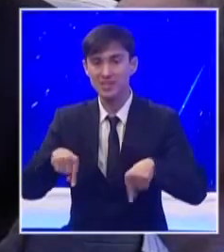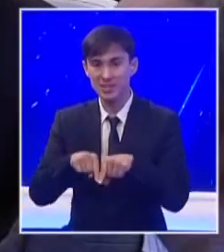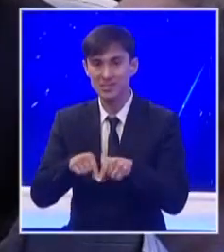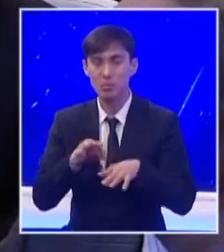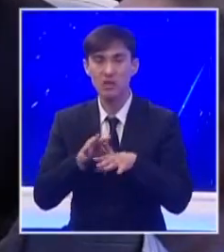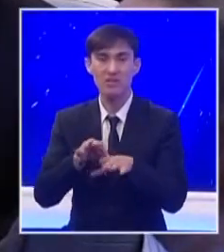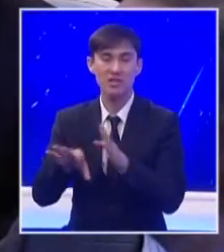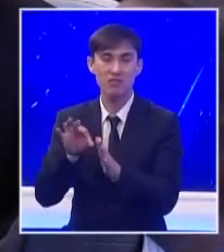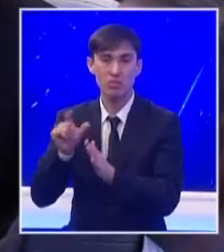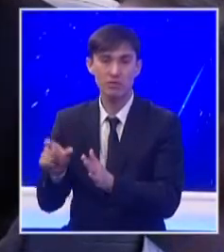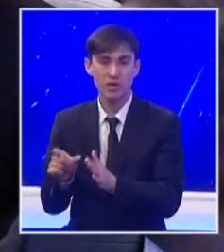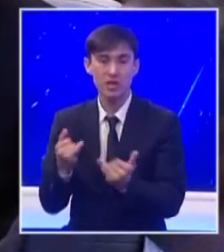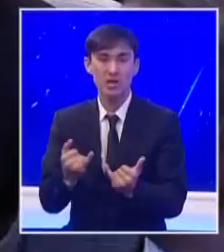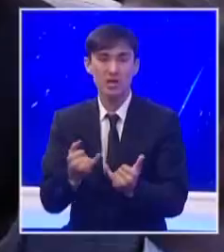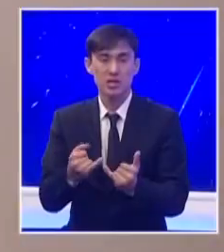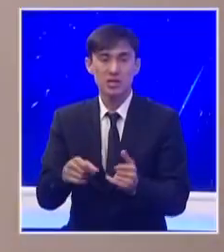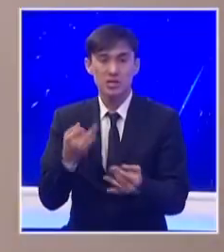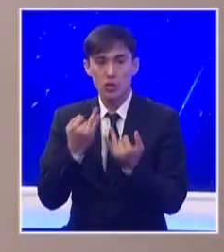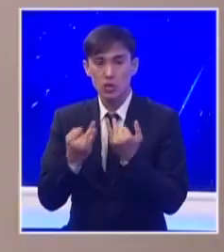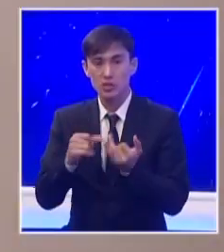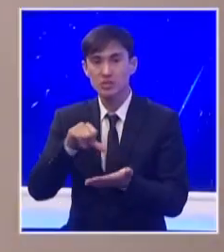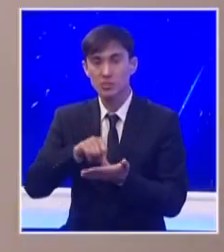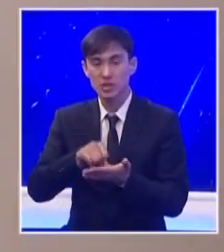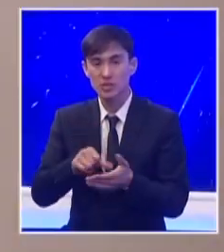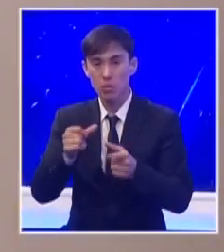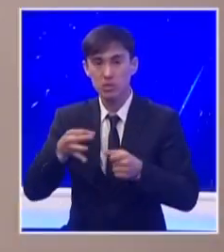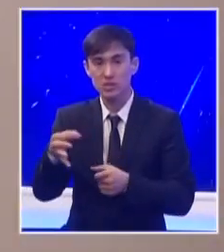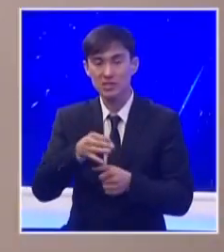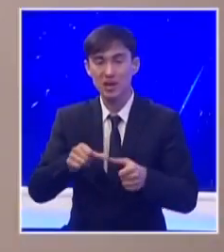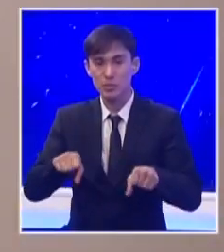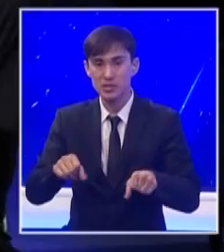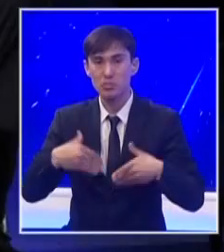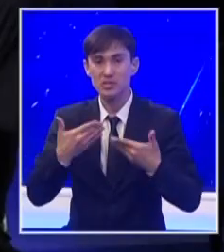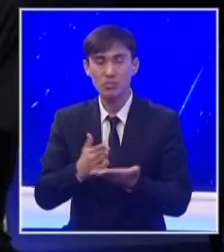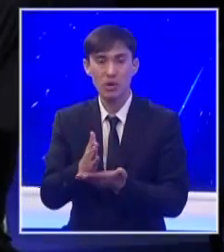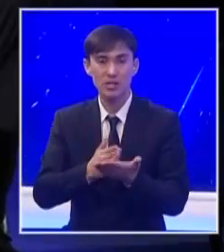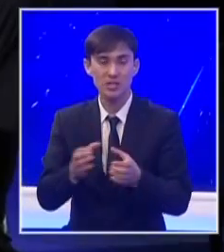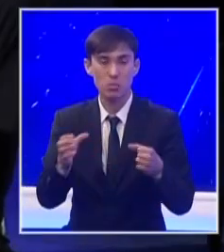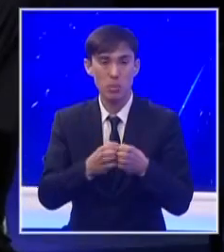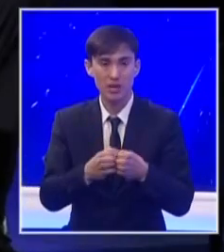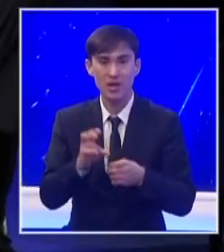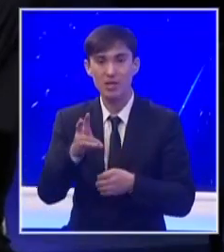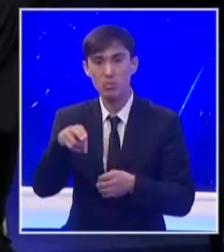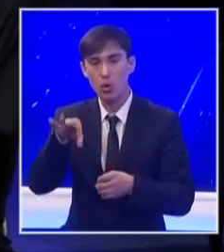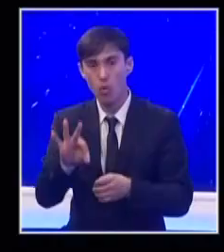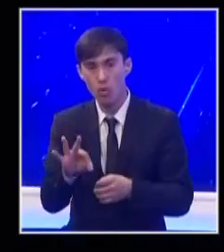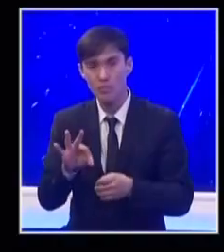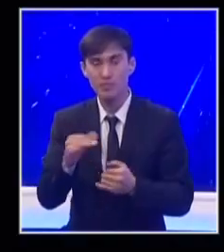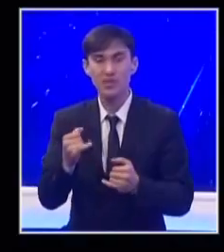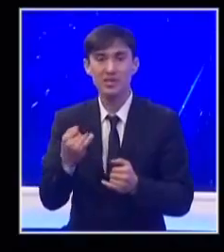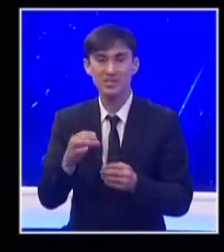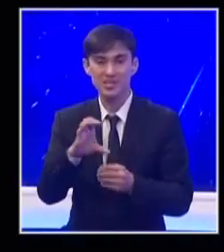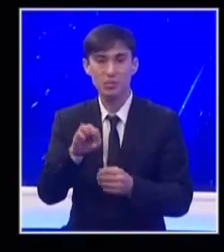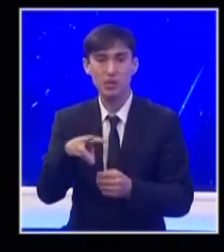и проведении выборов. Диалог происходил с членами областных избирательных комиссий, представителями политических партий, неправительственных организаций и